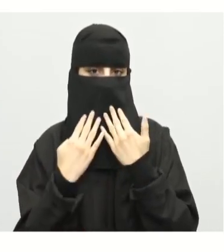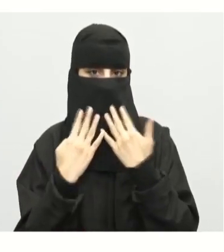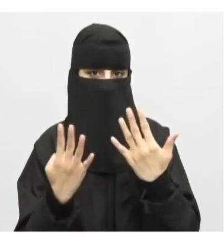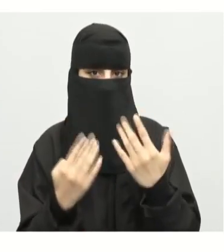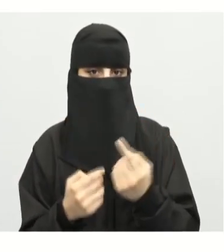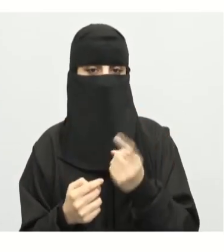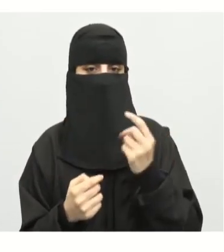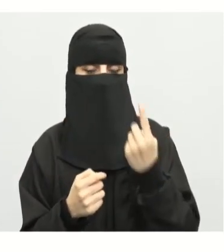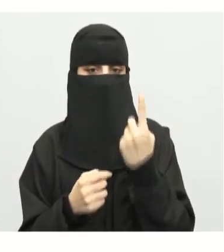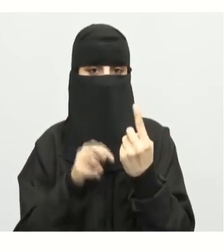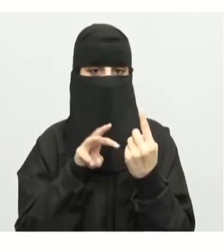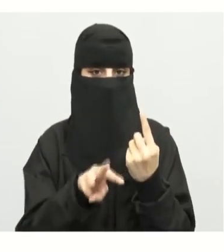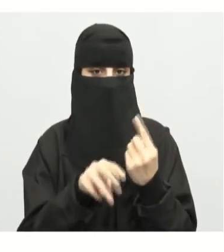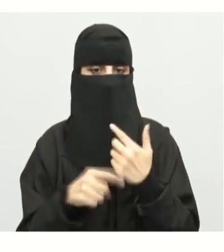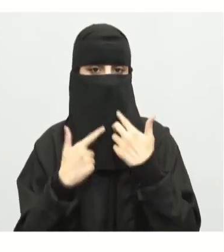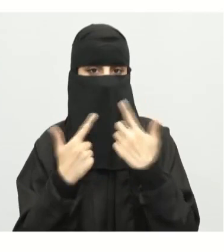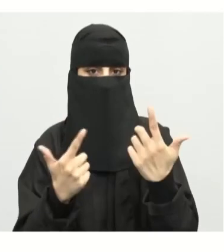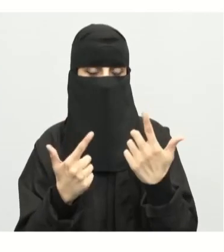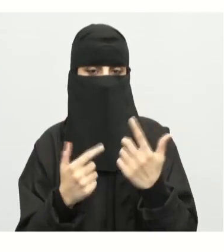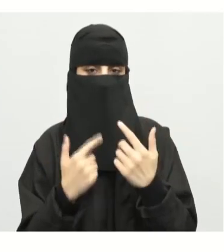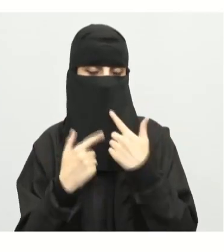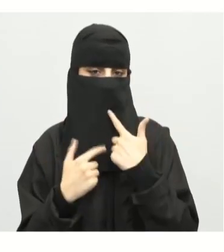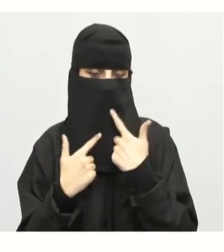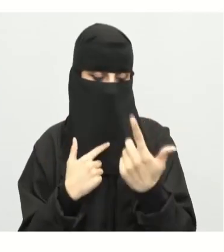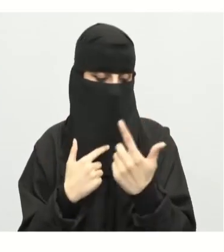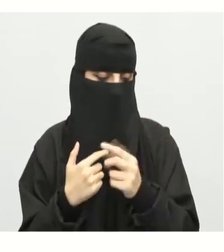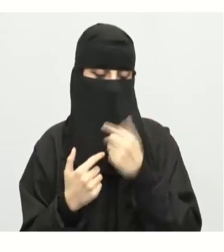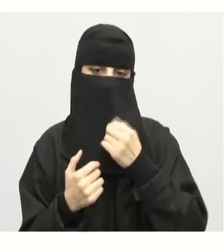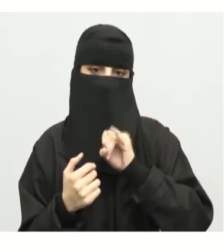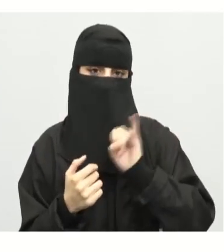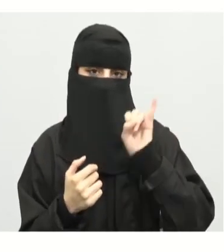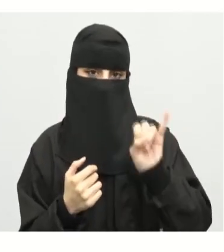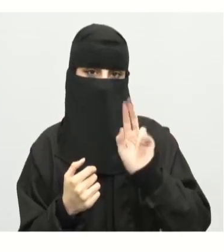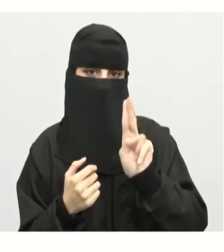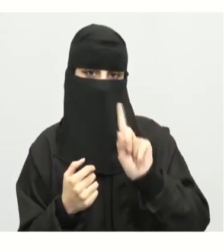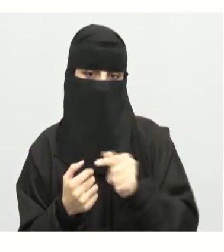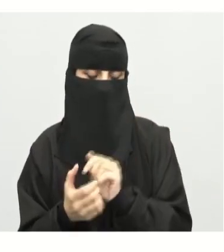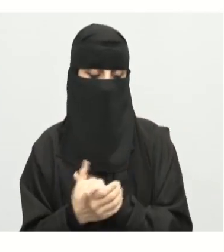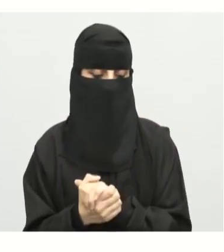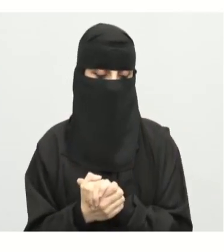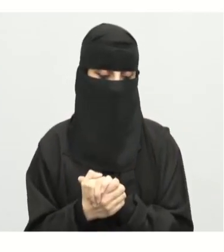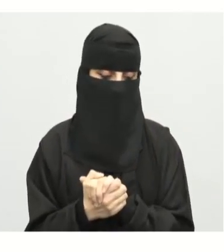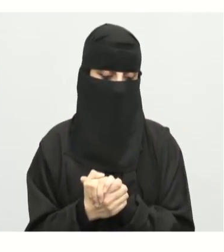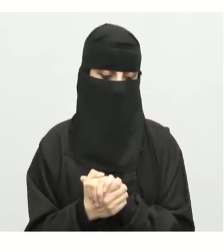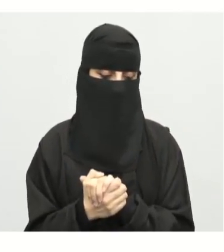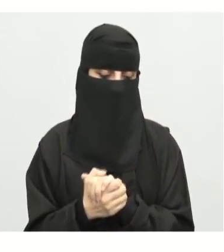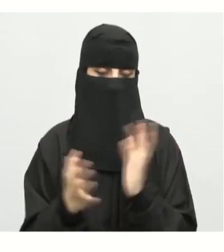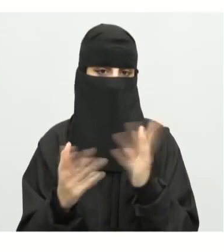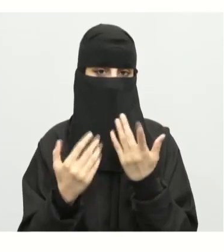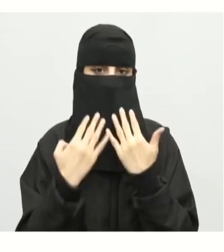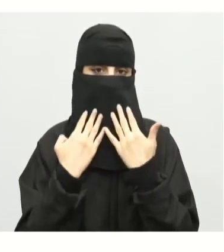متر اذا تقع هضبه عسير ونجران جنوب المملكه العربيه السعوديه